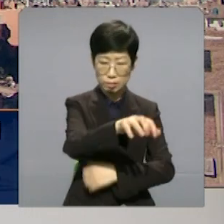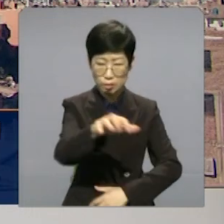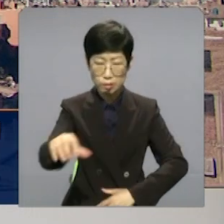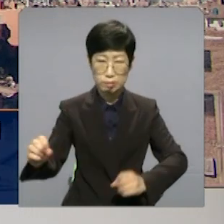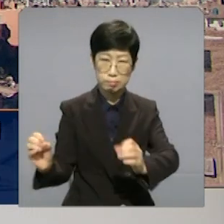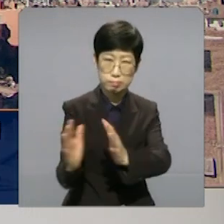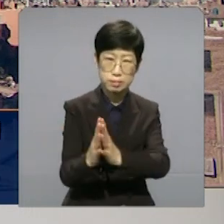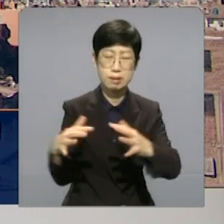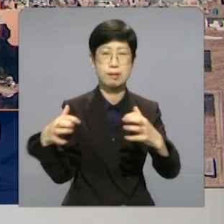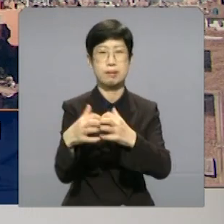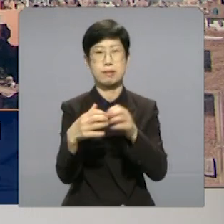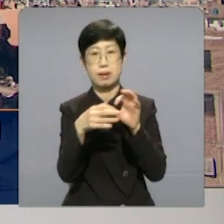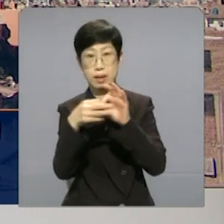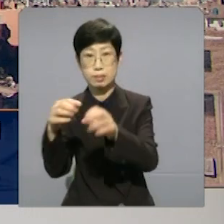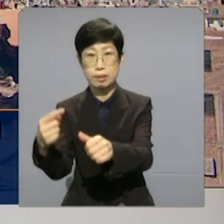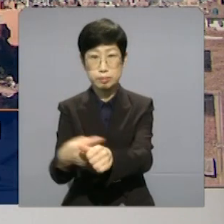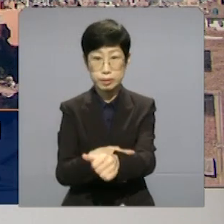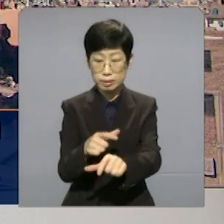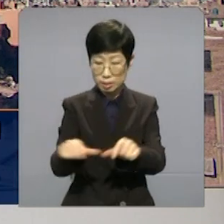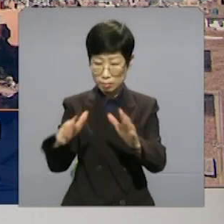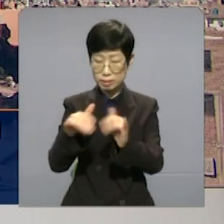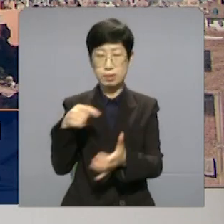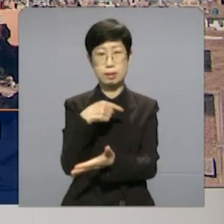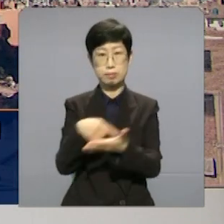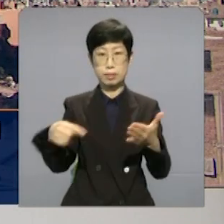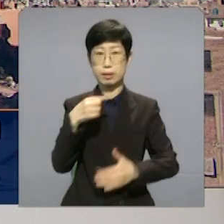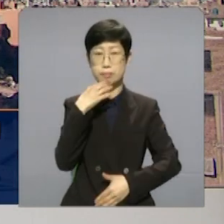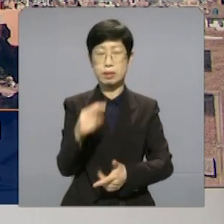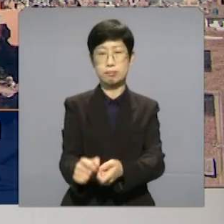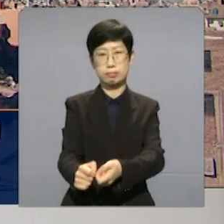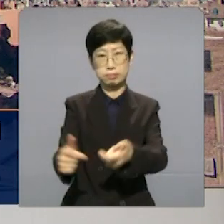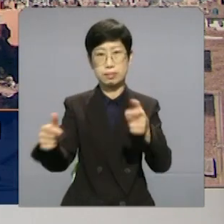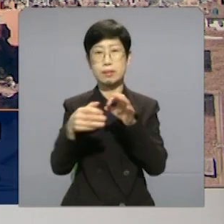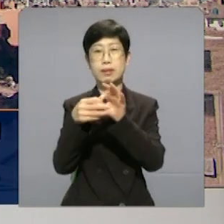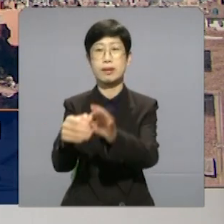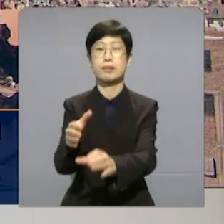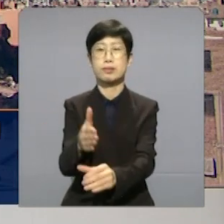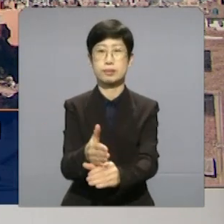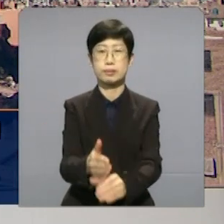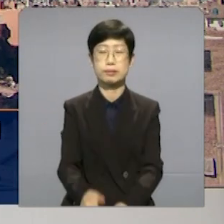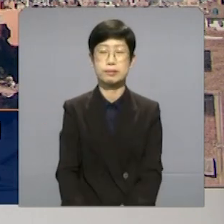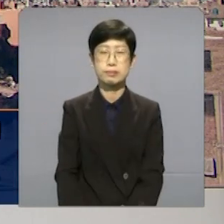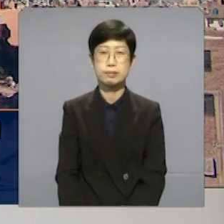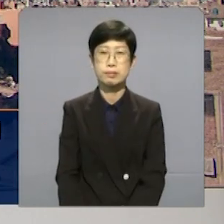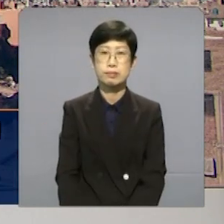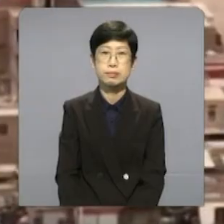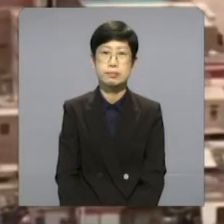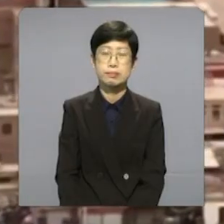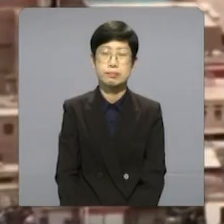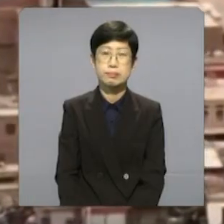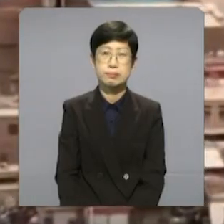충돌이 벌어지면서 무고한 민간인 피해만 커지고 있습니다. 원혜미 월드리포터입니다.